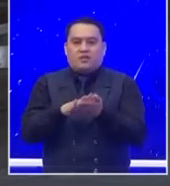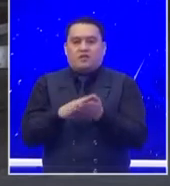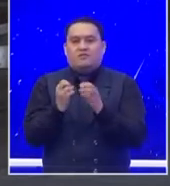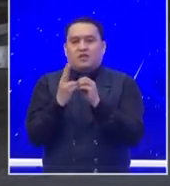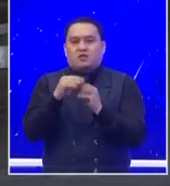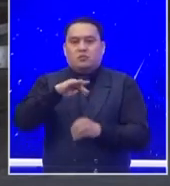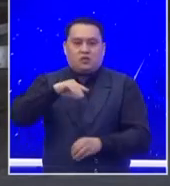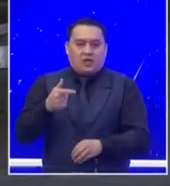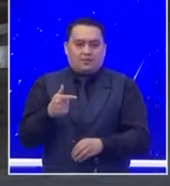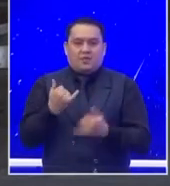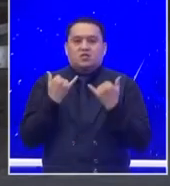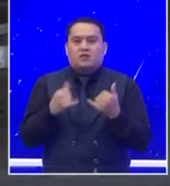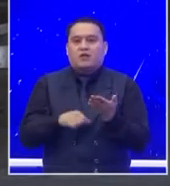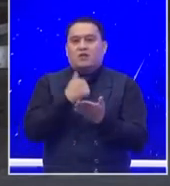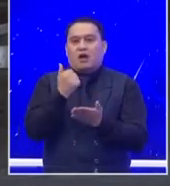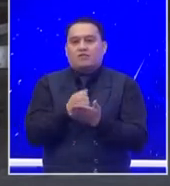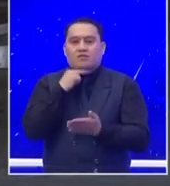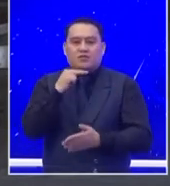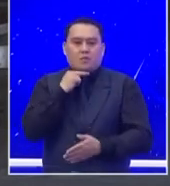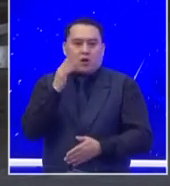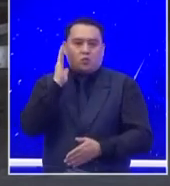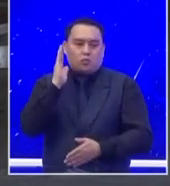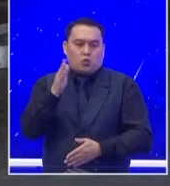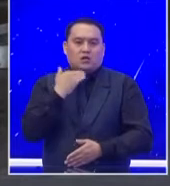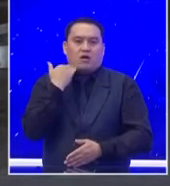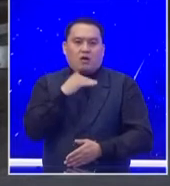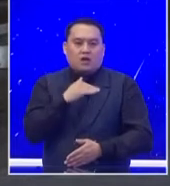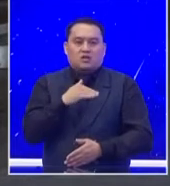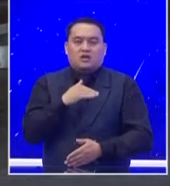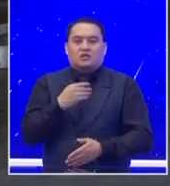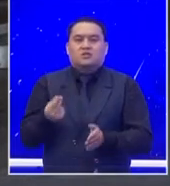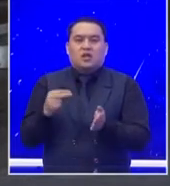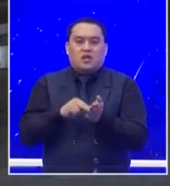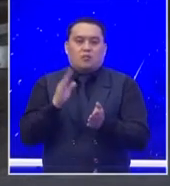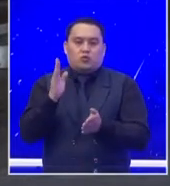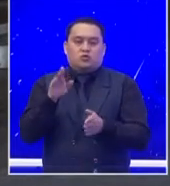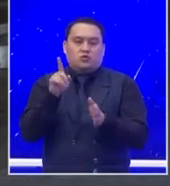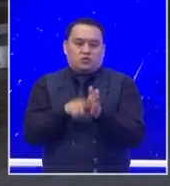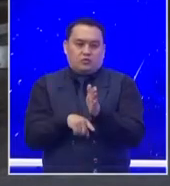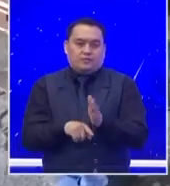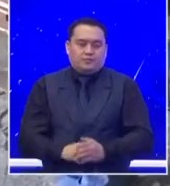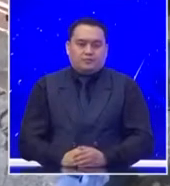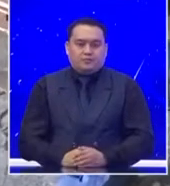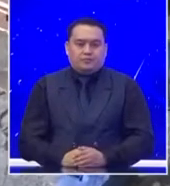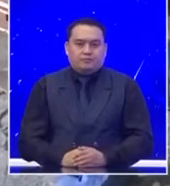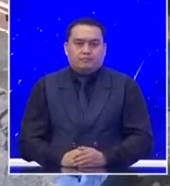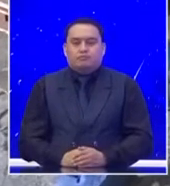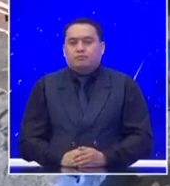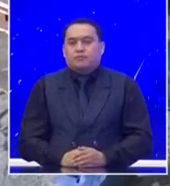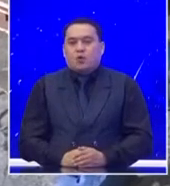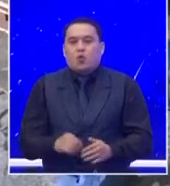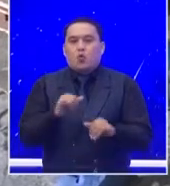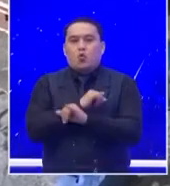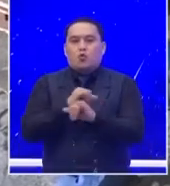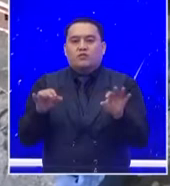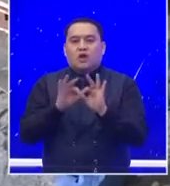12 миллионов тенге. Здесь самое главное внимание будет уделено качеству, при этом цена будет приемлемая. В этом году увеличен